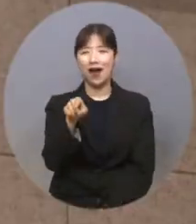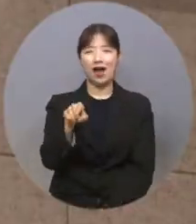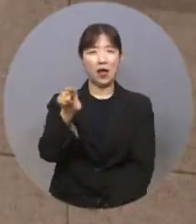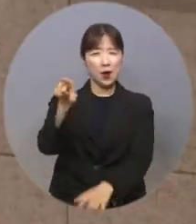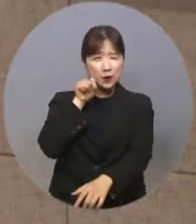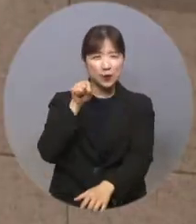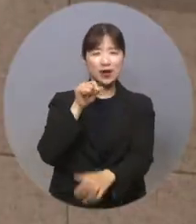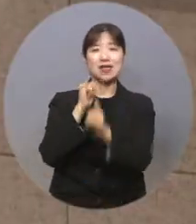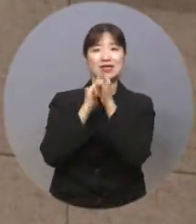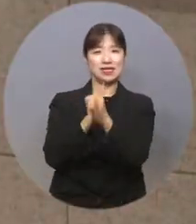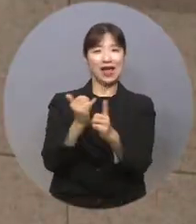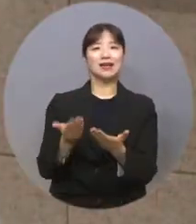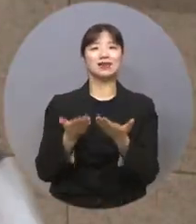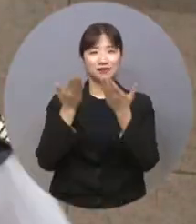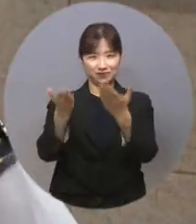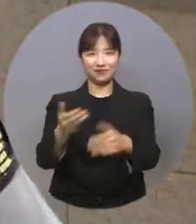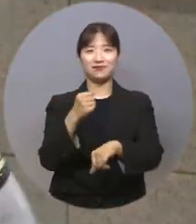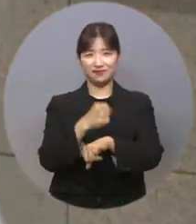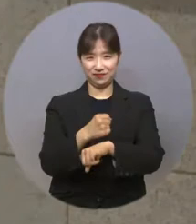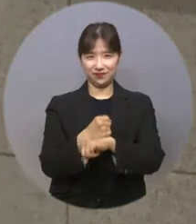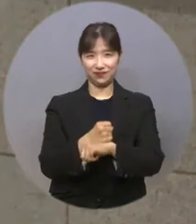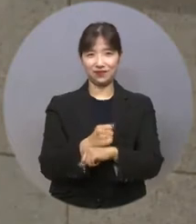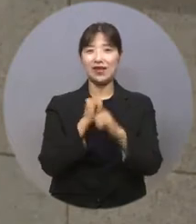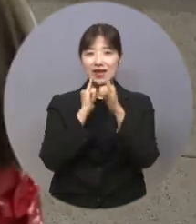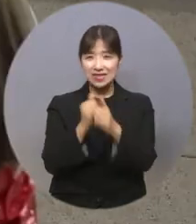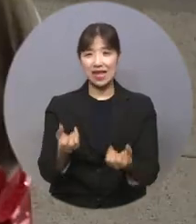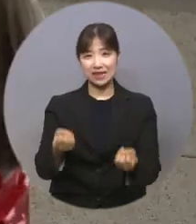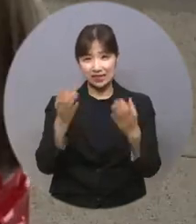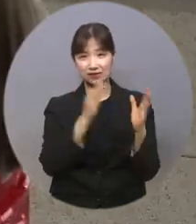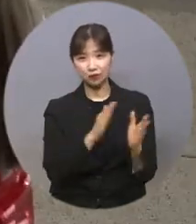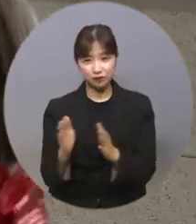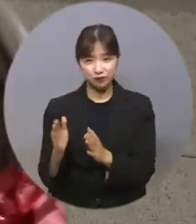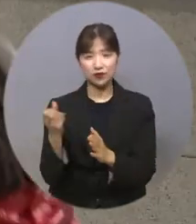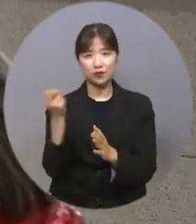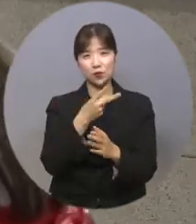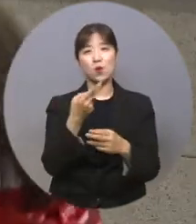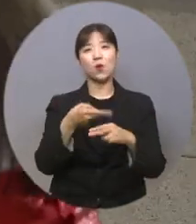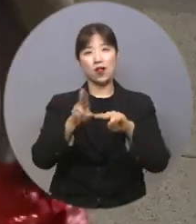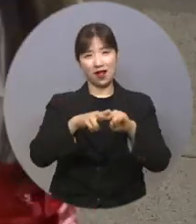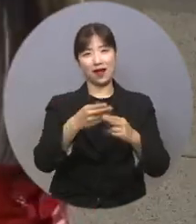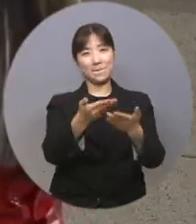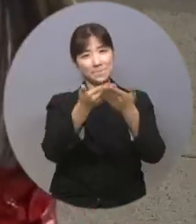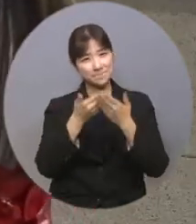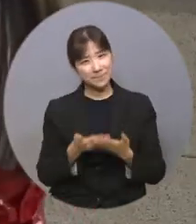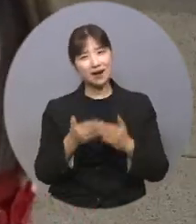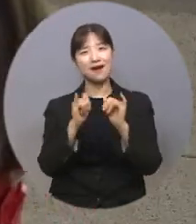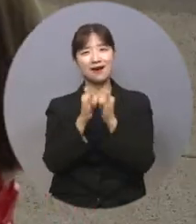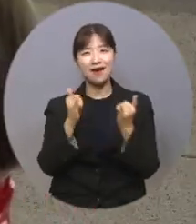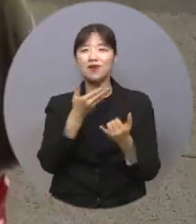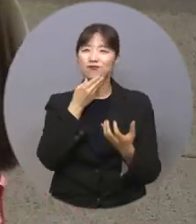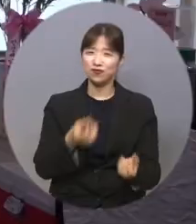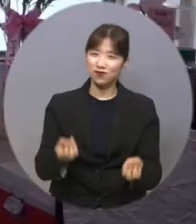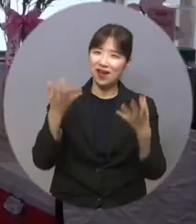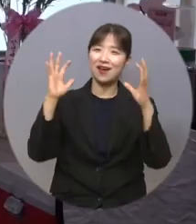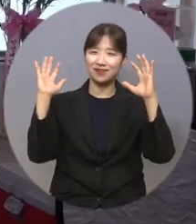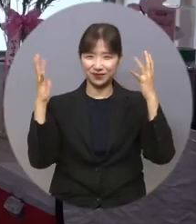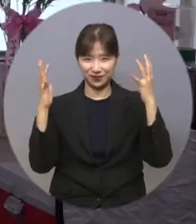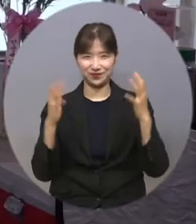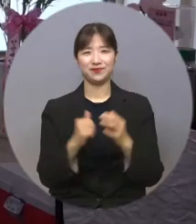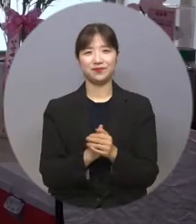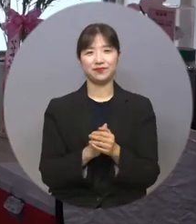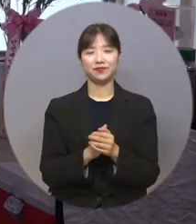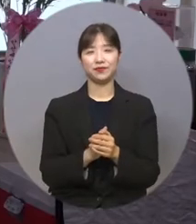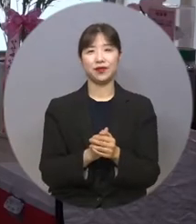준비했습니다 함께 시상식 을 준비하고 수상하는 직원들을 축하해 주는 모습입니다 로베